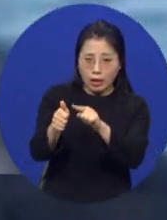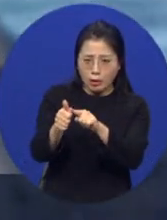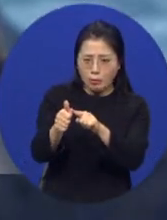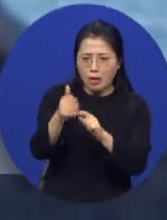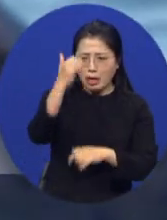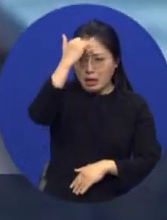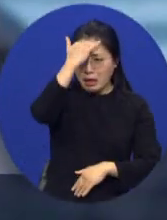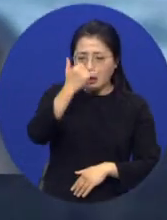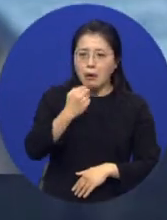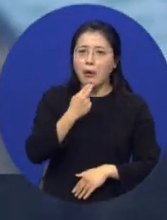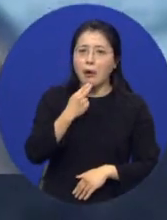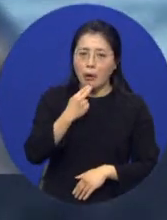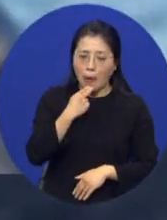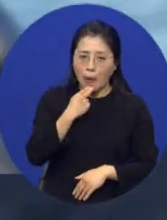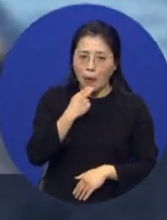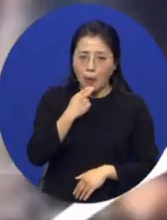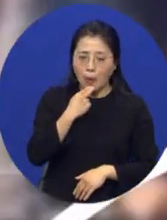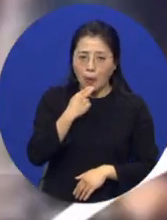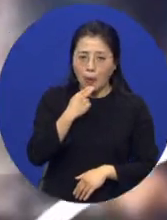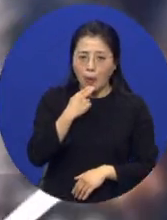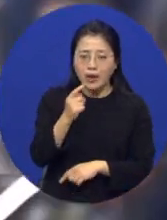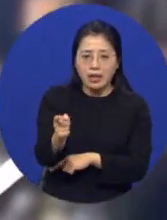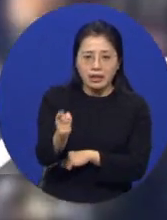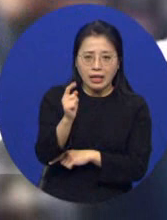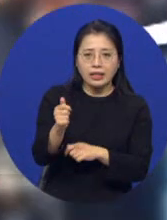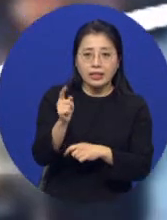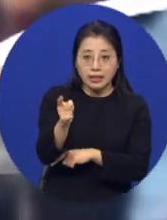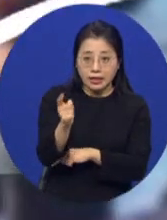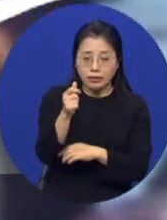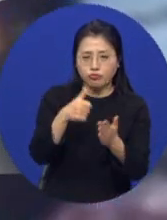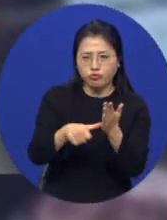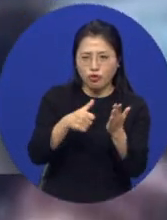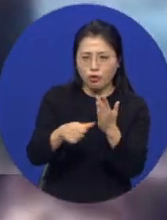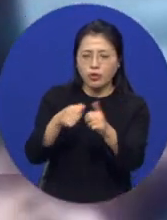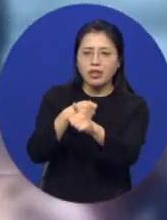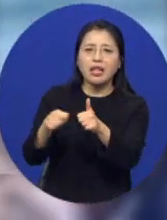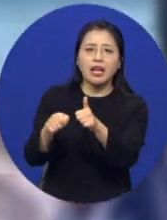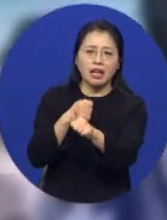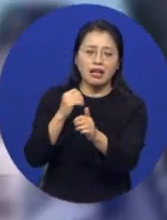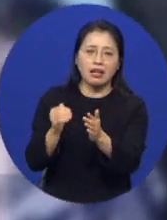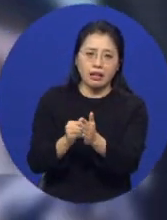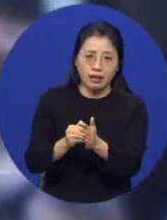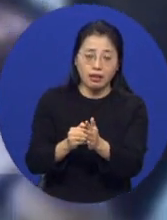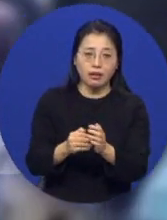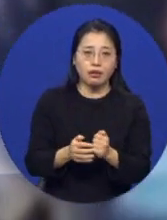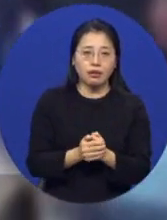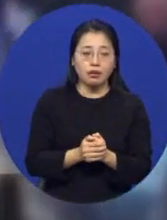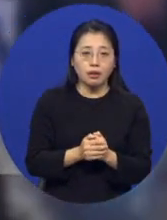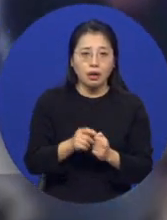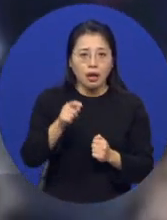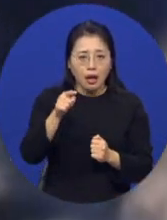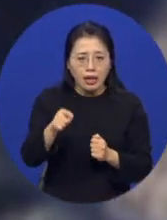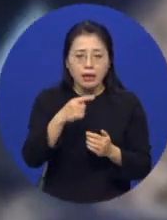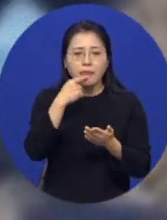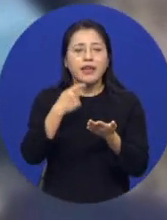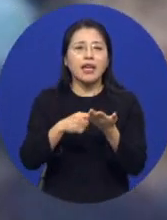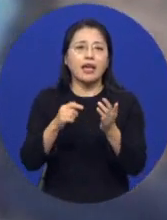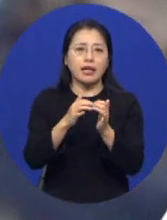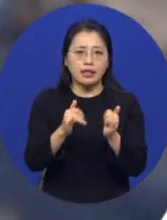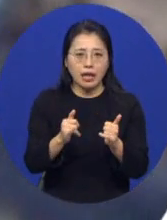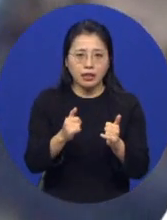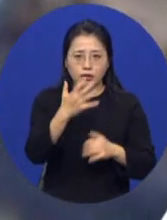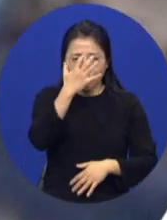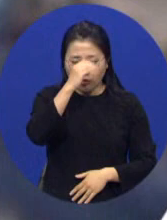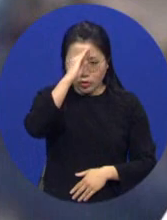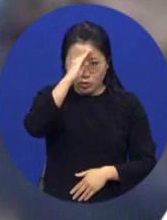무례한 언행을 한다며 낚시 도구로 폭행해 다치게 한 혐의로 재판해 넘겨졌는데 상해를 입은 피해자는